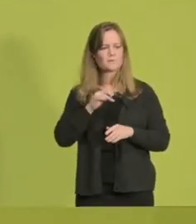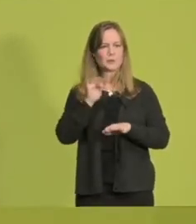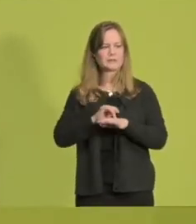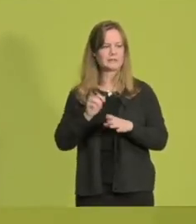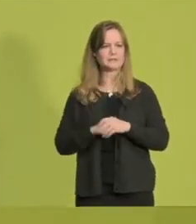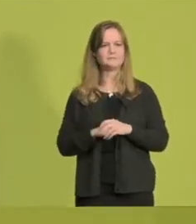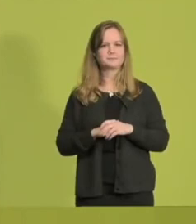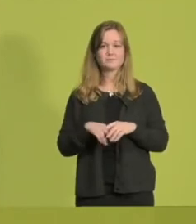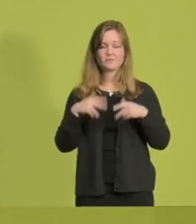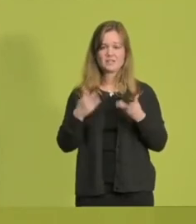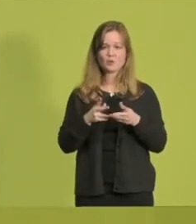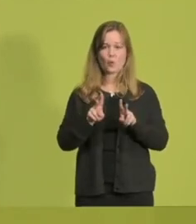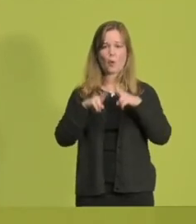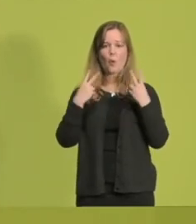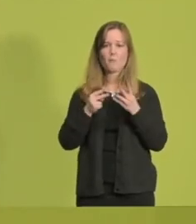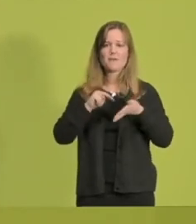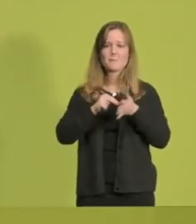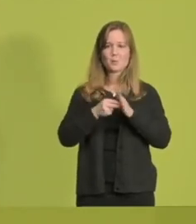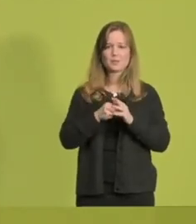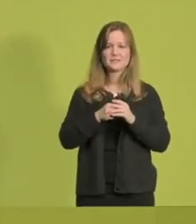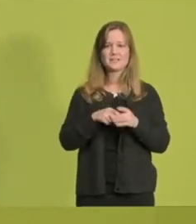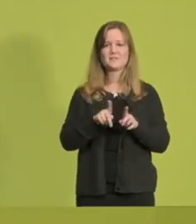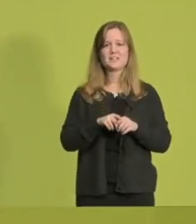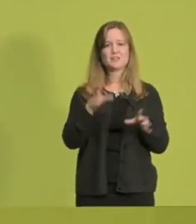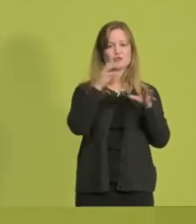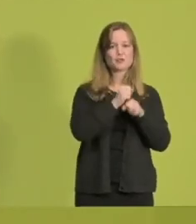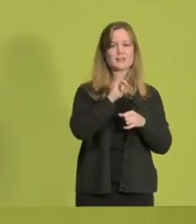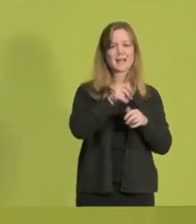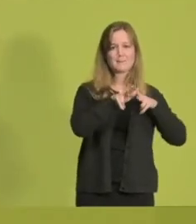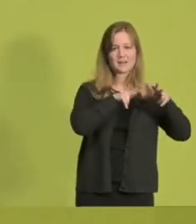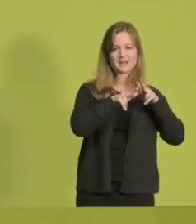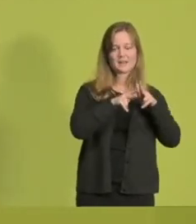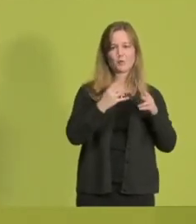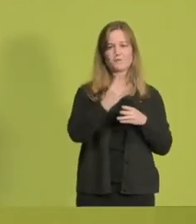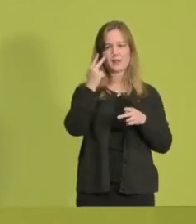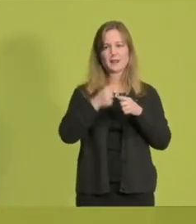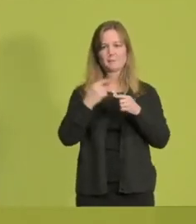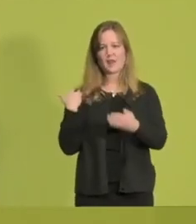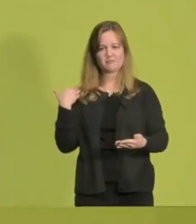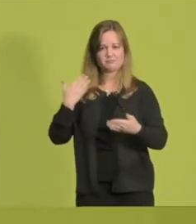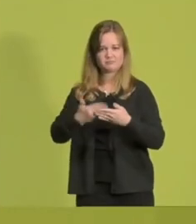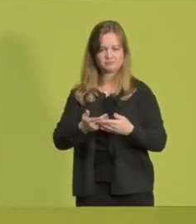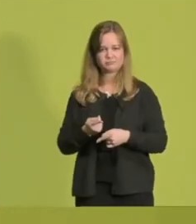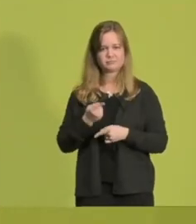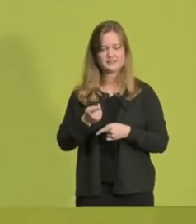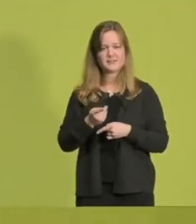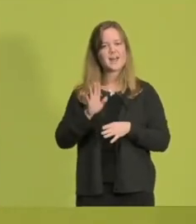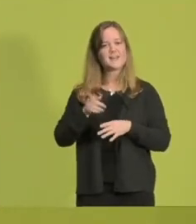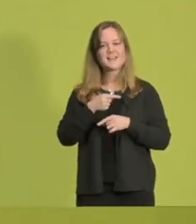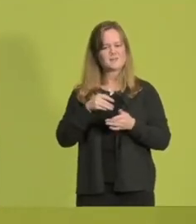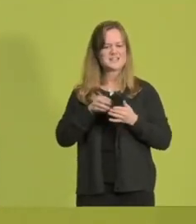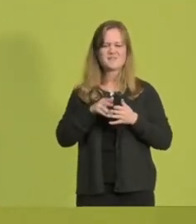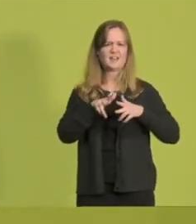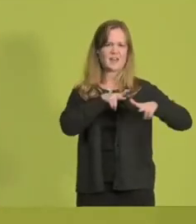die Umweltpolitik betreibt, wie Schwarz-Gelb es getan hat in den letzten 4,5 Jahren, der darf nicht